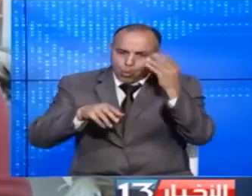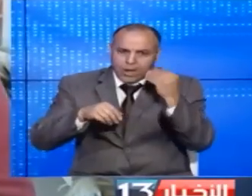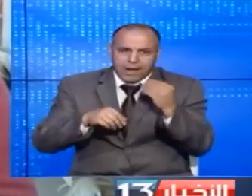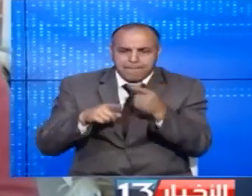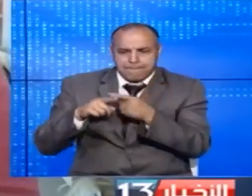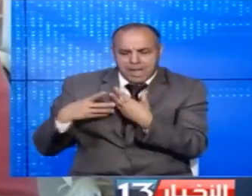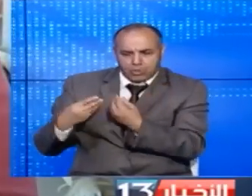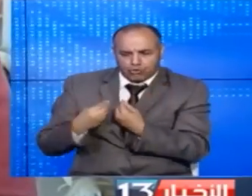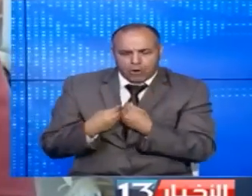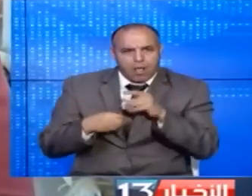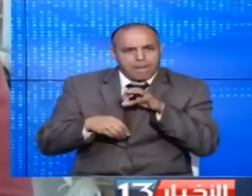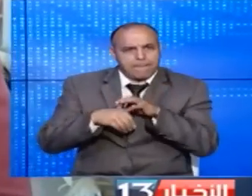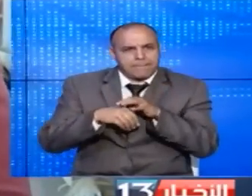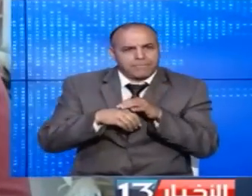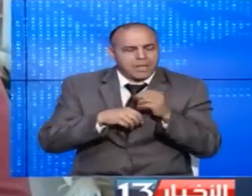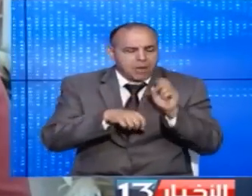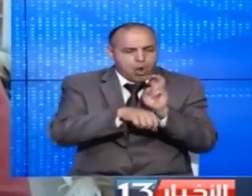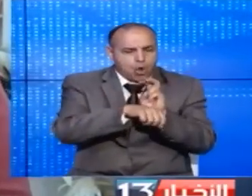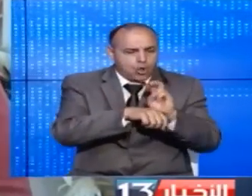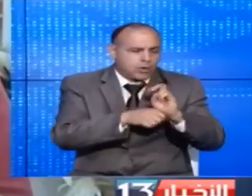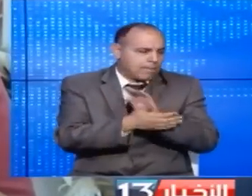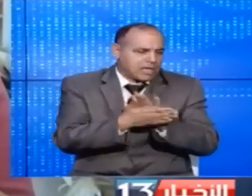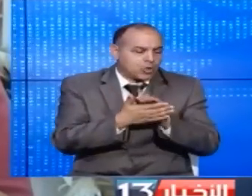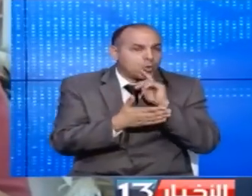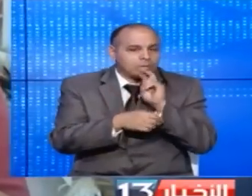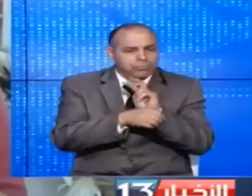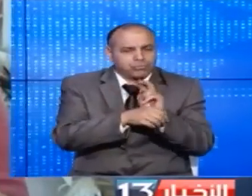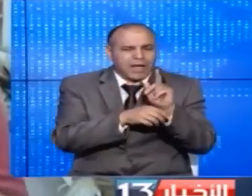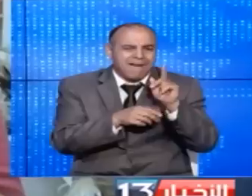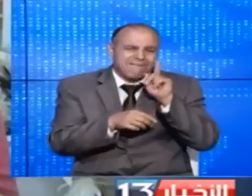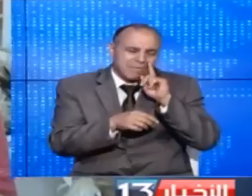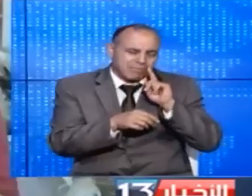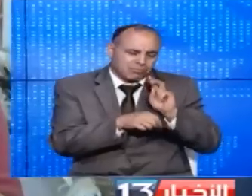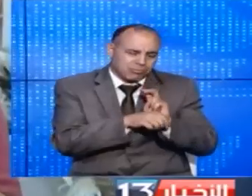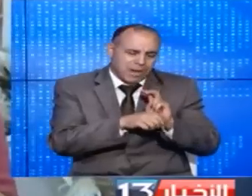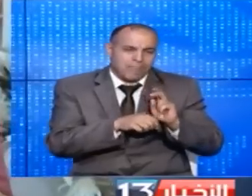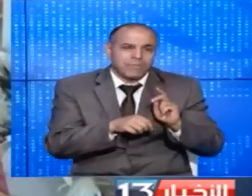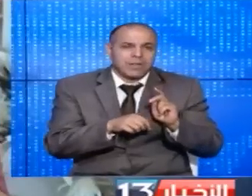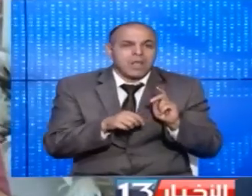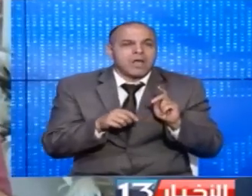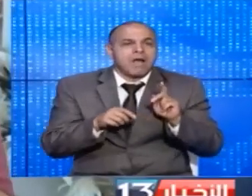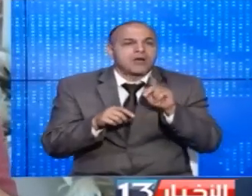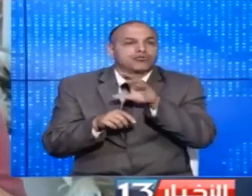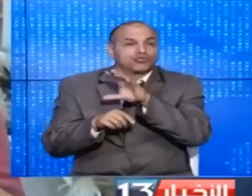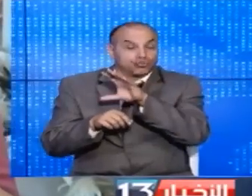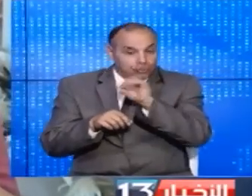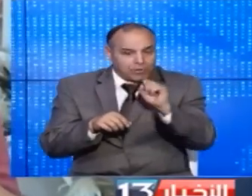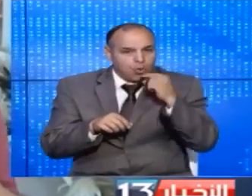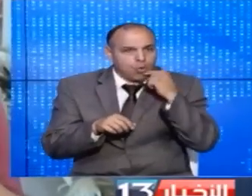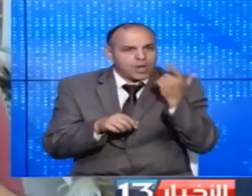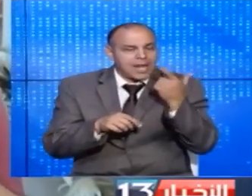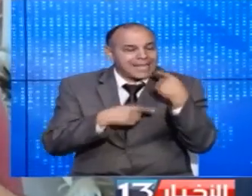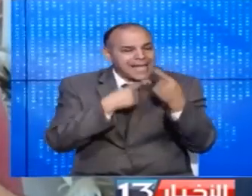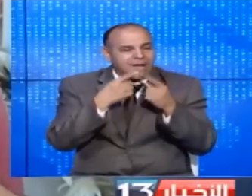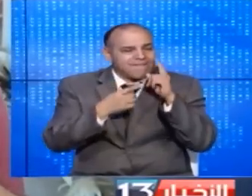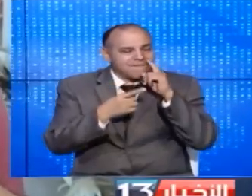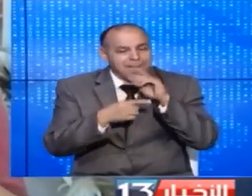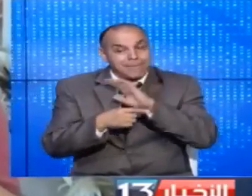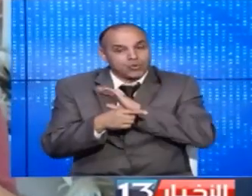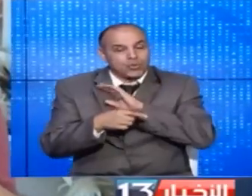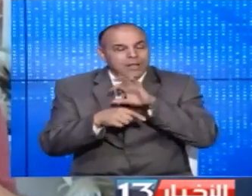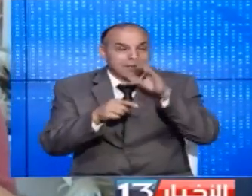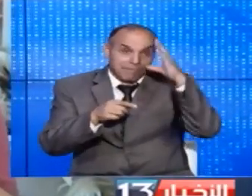بارتنير نتاعنا يجيبوا الطب باش متطوعين باش يعديوا عليهم، وان باراليل جبنا كاتر كوتش باش يحكيوا مع النساء